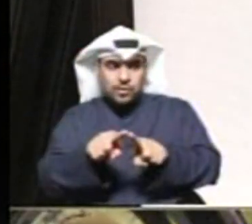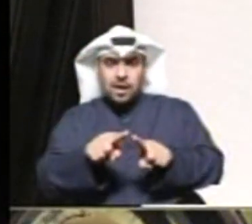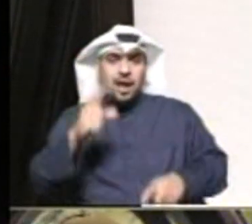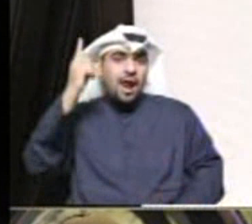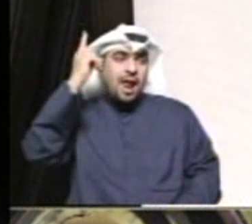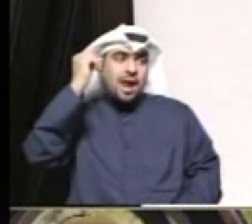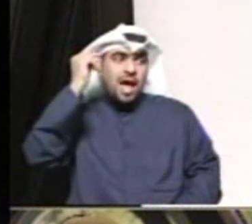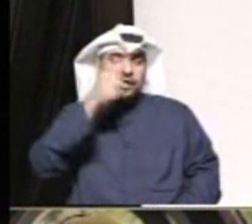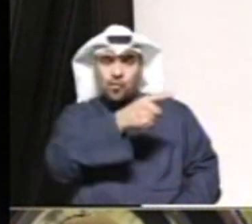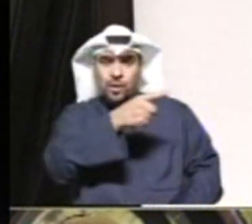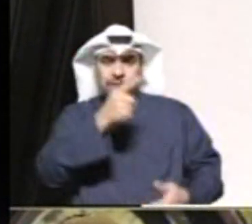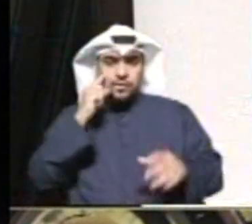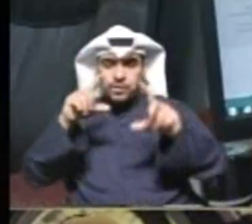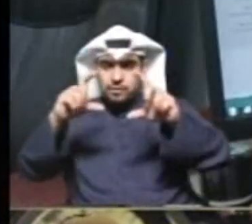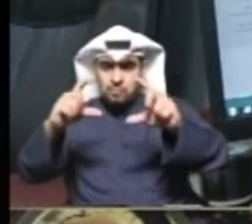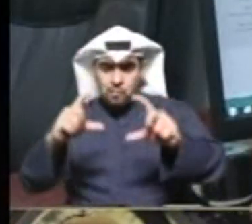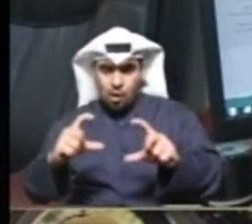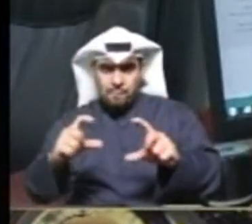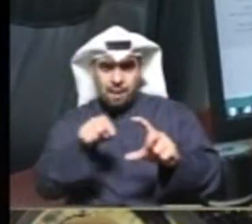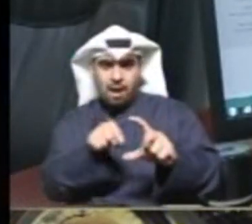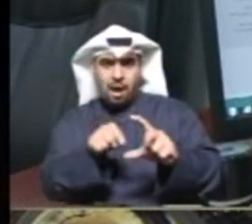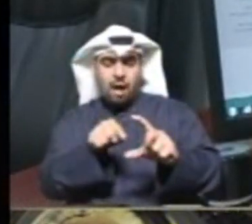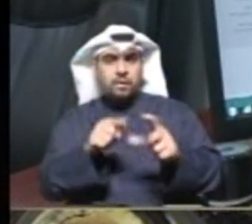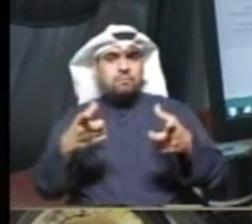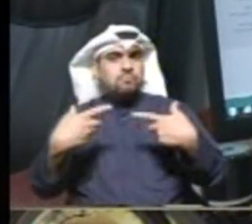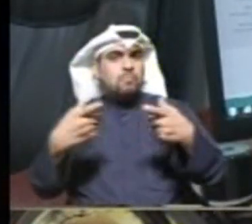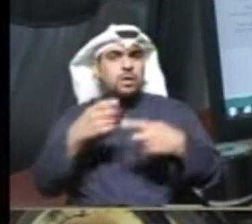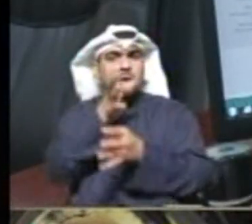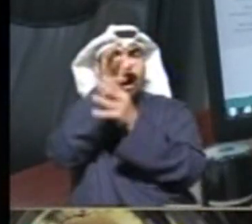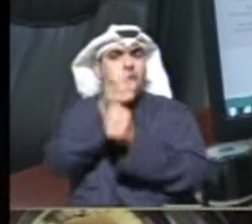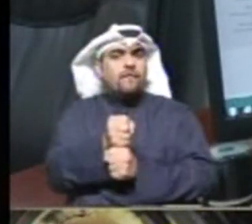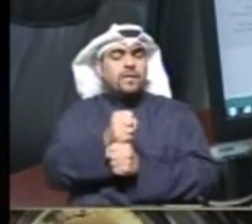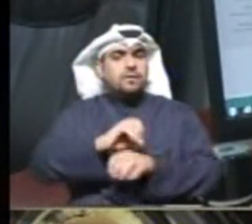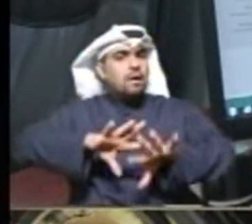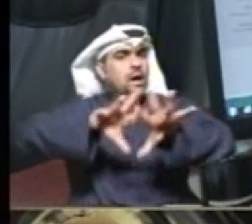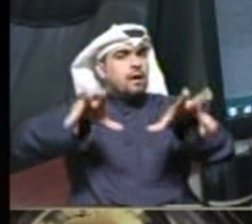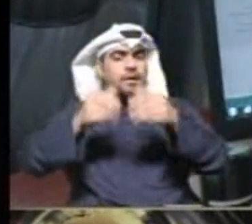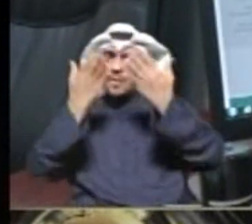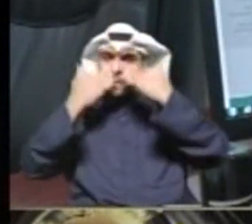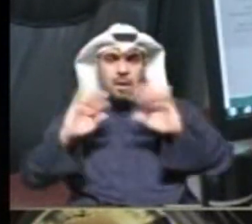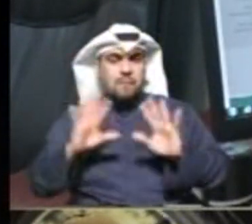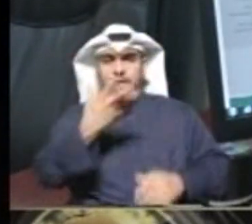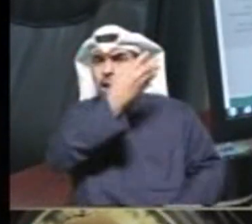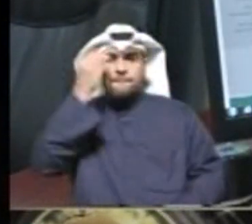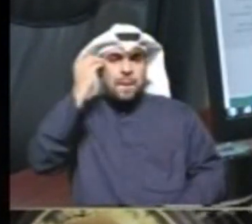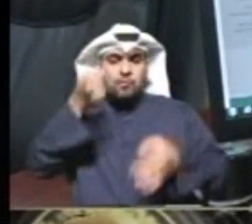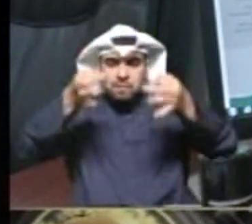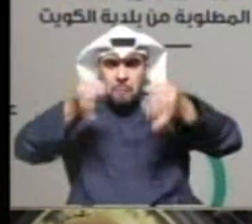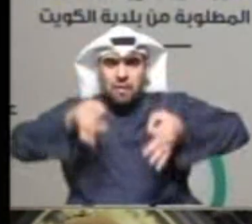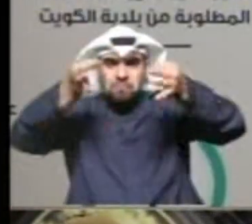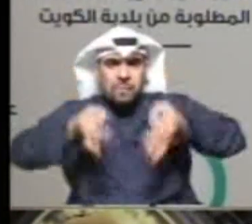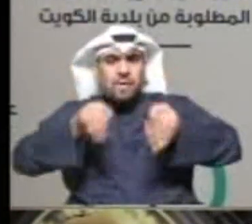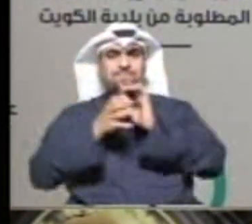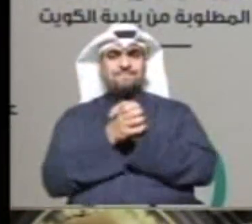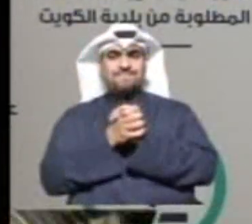بيانات الشركة في الرخصة بشكل متصل مع قواعد بيانات الوزارة للتحقق من دقة البيانات وصحتها. إصدار